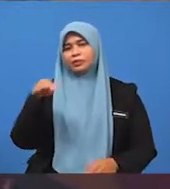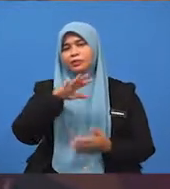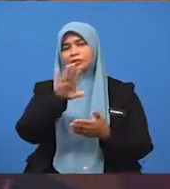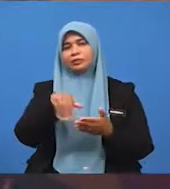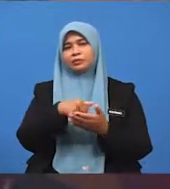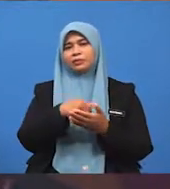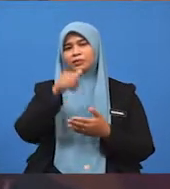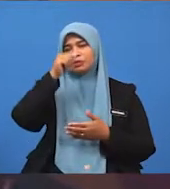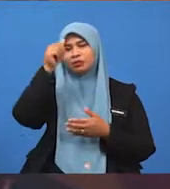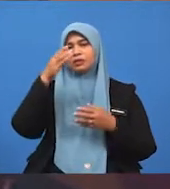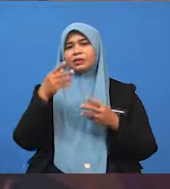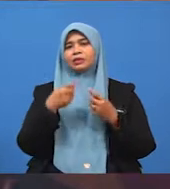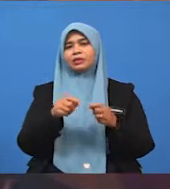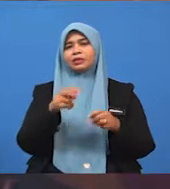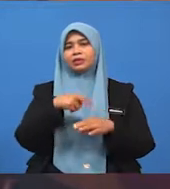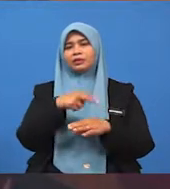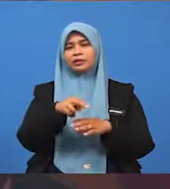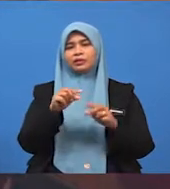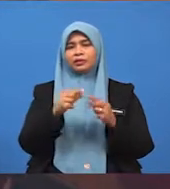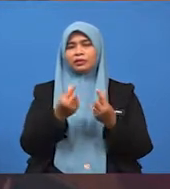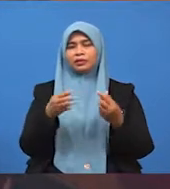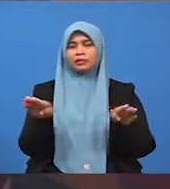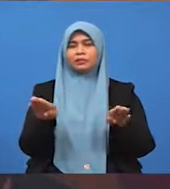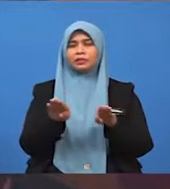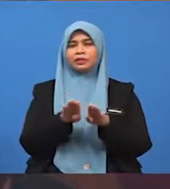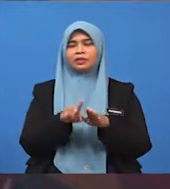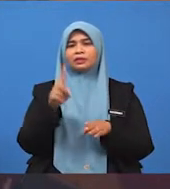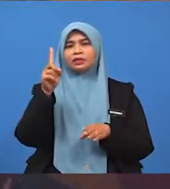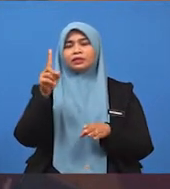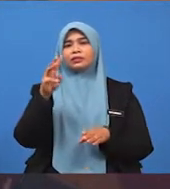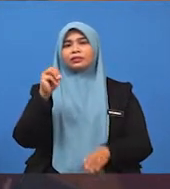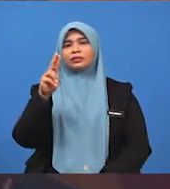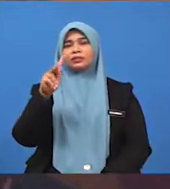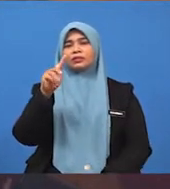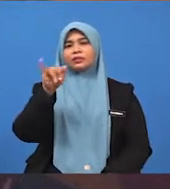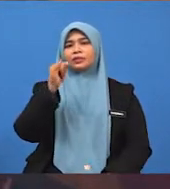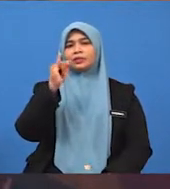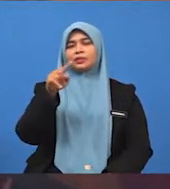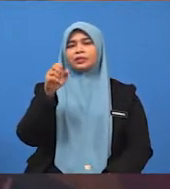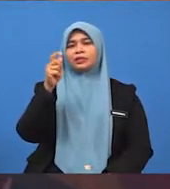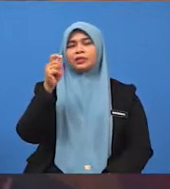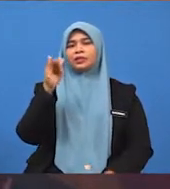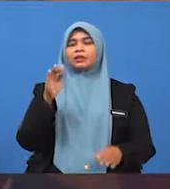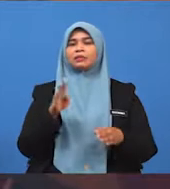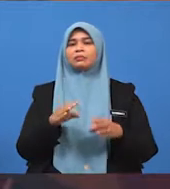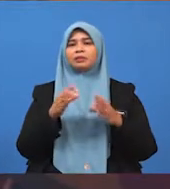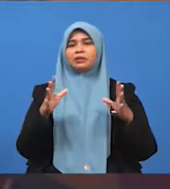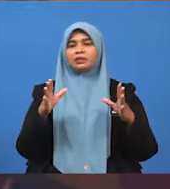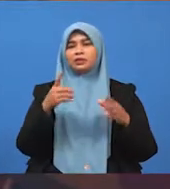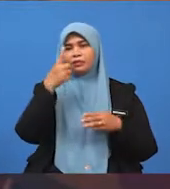membuktikan kerasulan Nabi sallallahu alaihi wasallam dan kewujudan Allah Taala dengan segala sifat-sifat